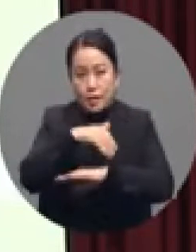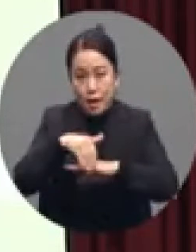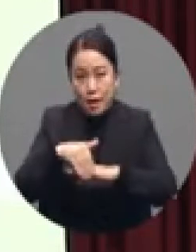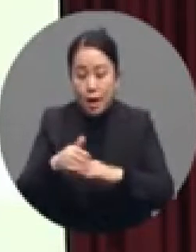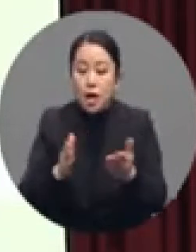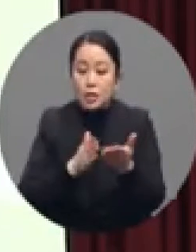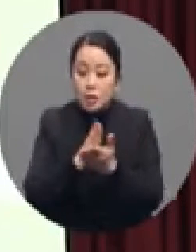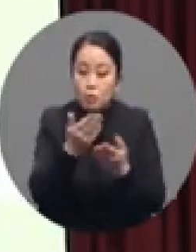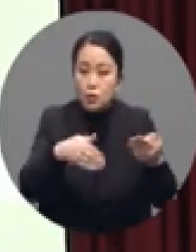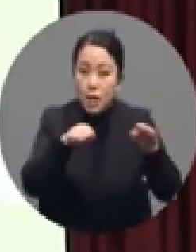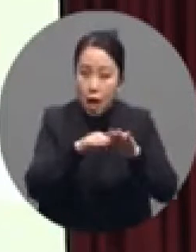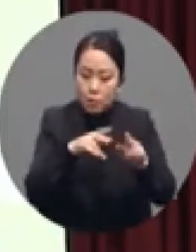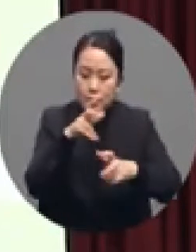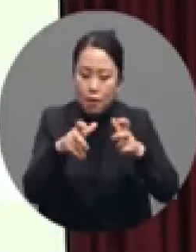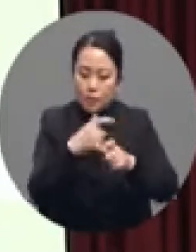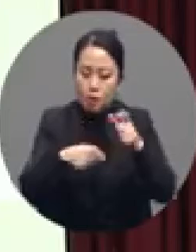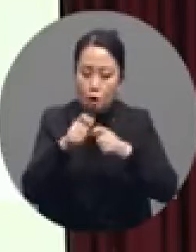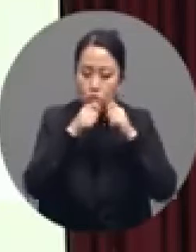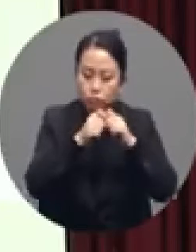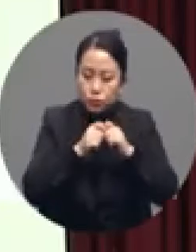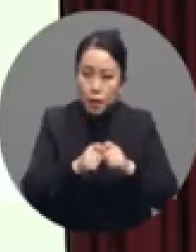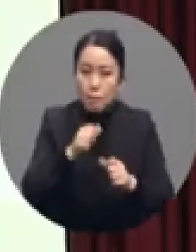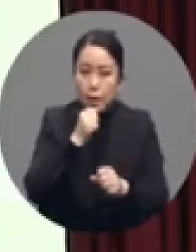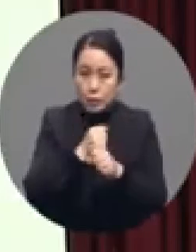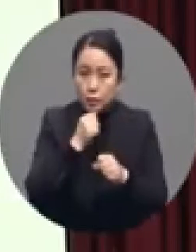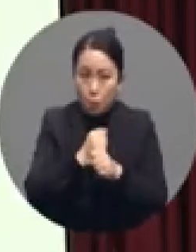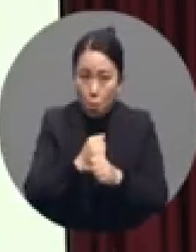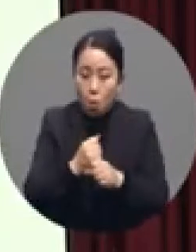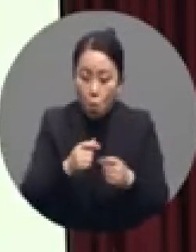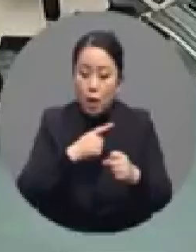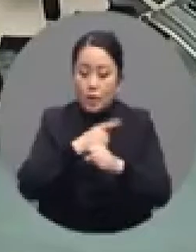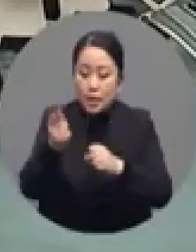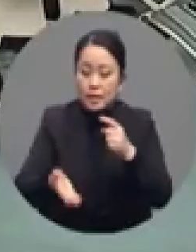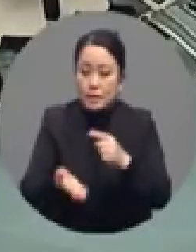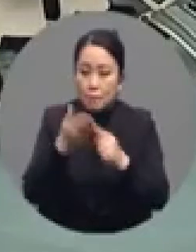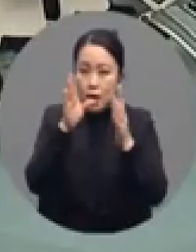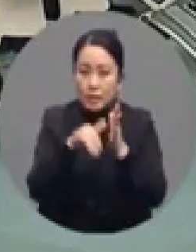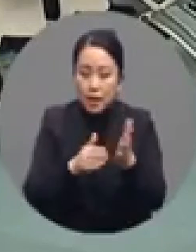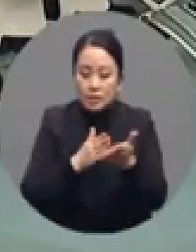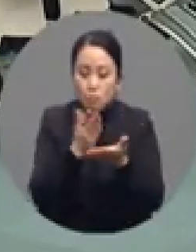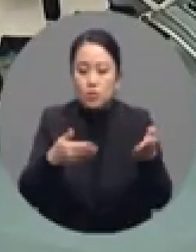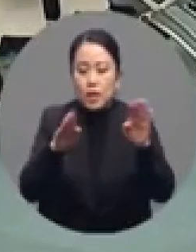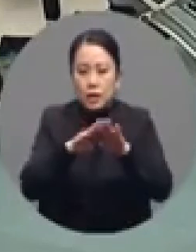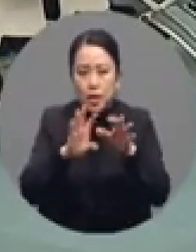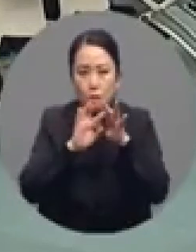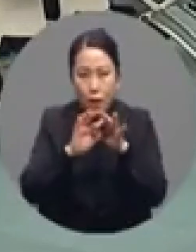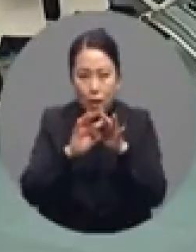관계기관과 사업을 더 구체화하고 내년 상반기에 전문기관의 관련 용역을 의뢰할 예정입니다.